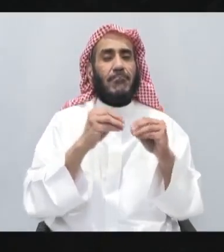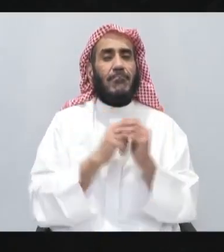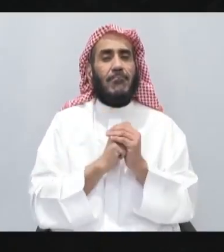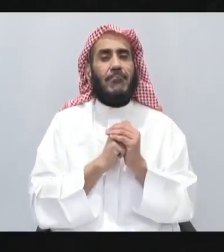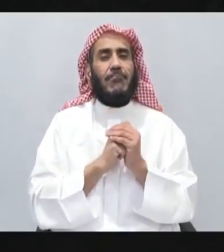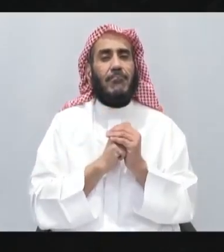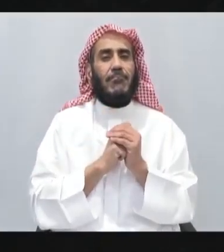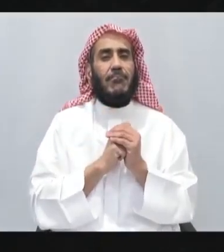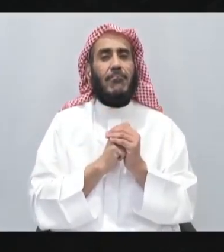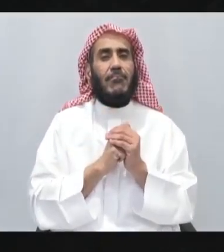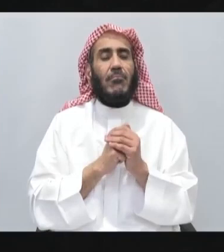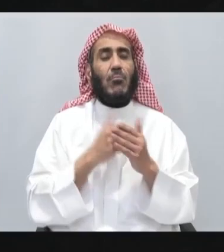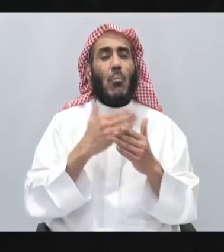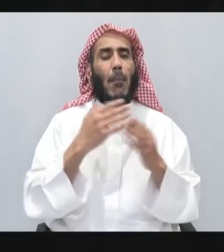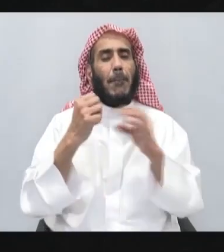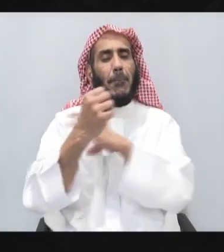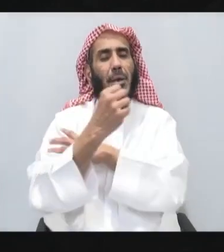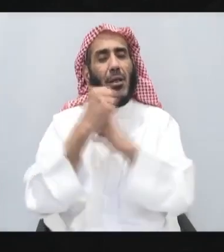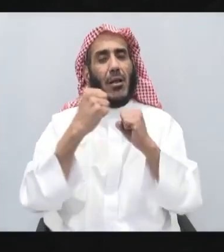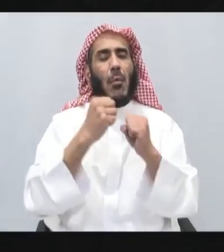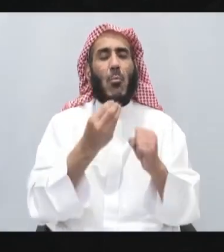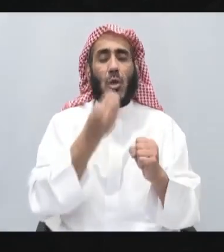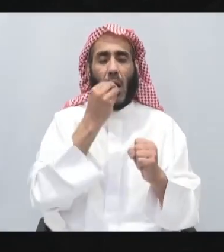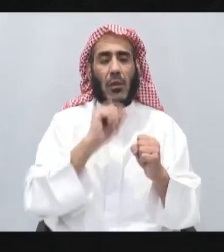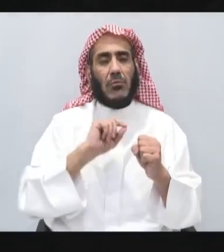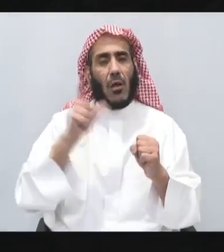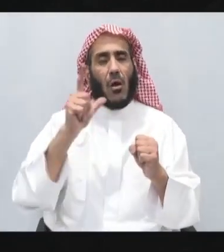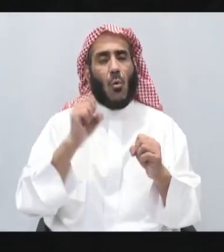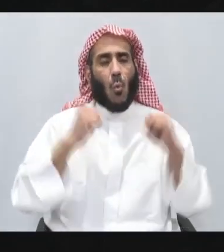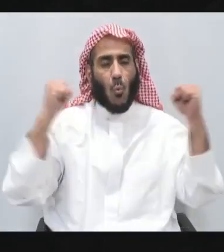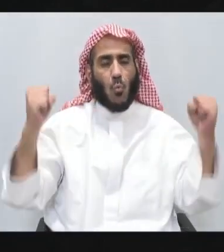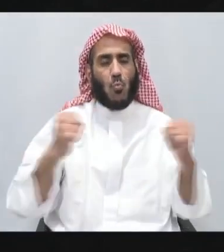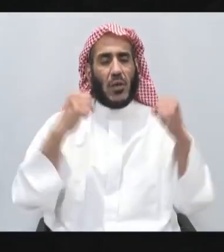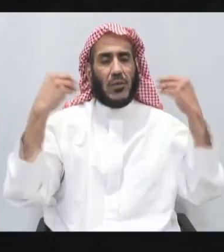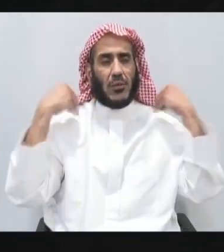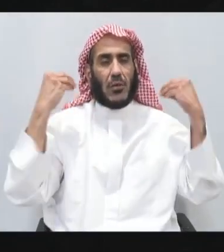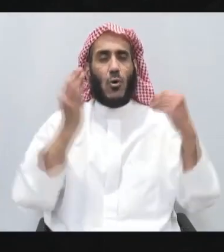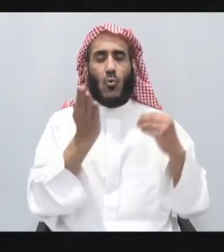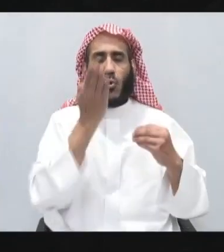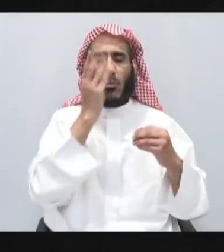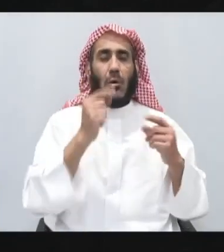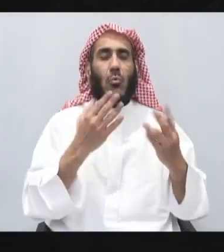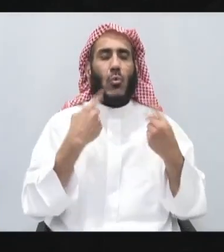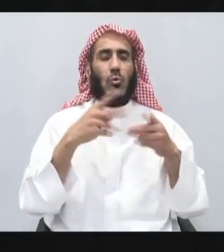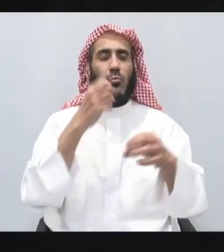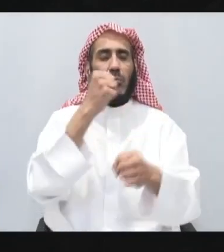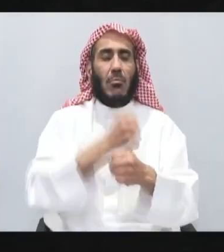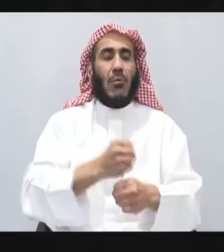لزياده بناء عضلاتنا لابد بالتغذيه الصحيه وممارسه الرياضه وشرب الماء ودمتم سالمين في امان